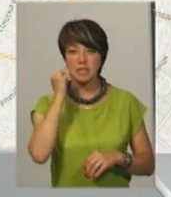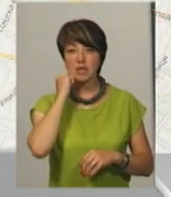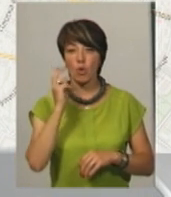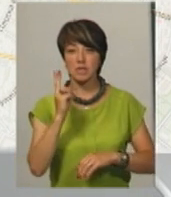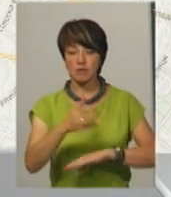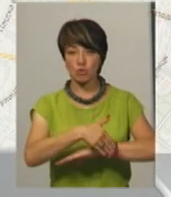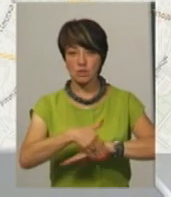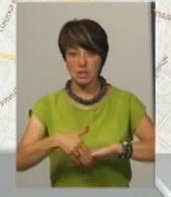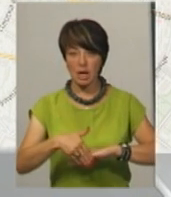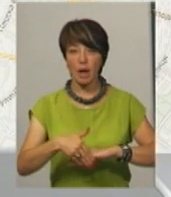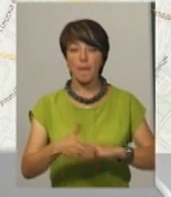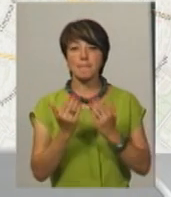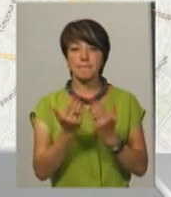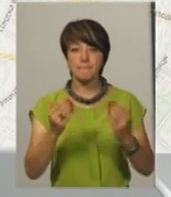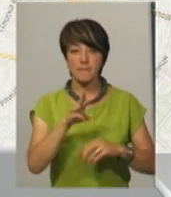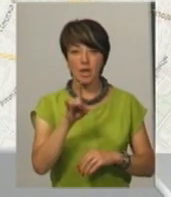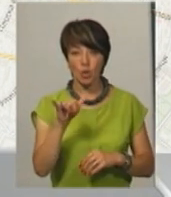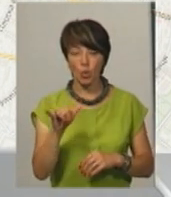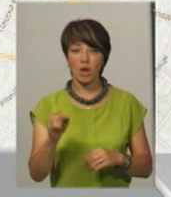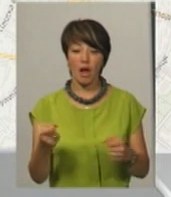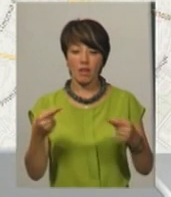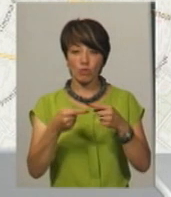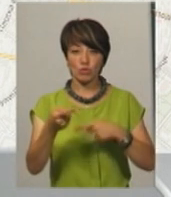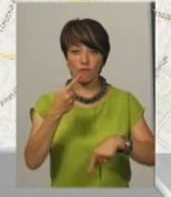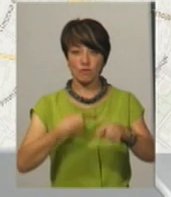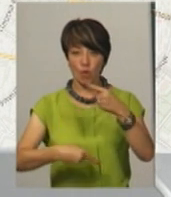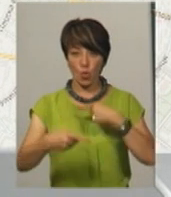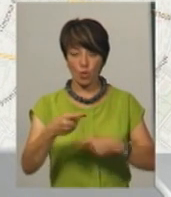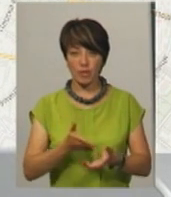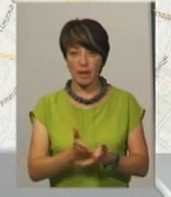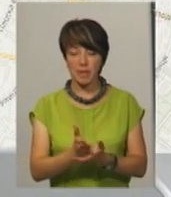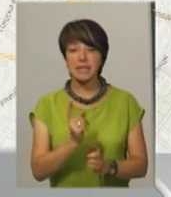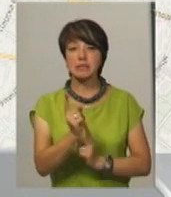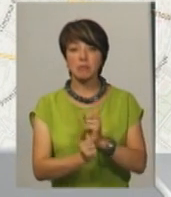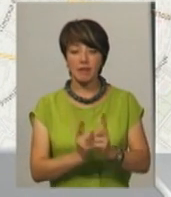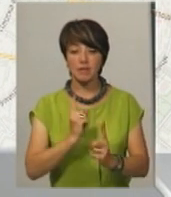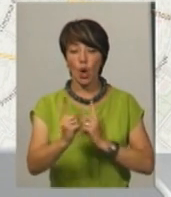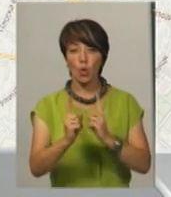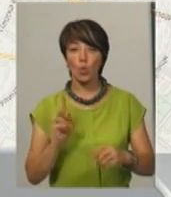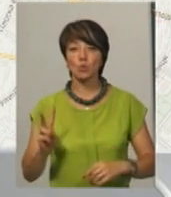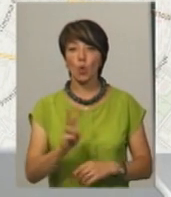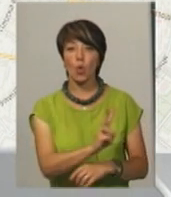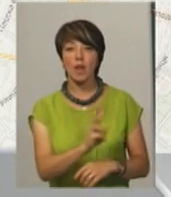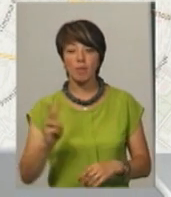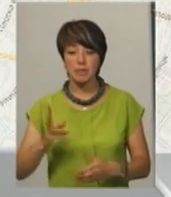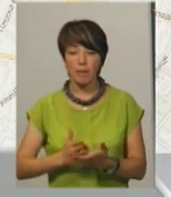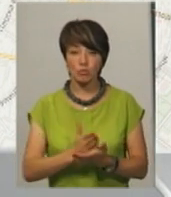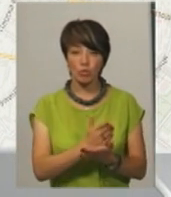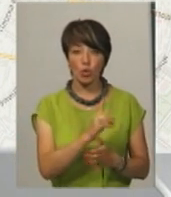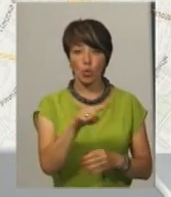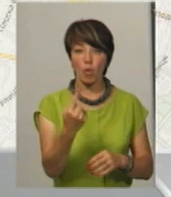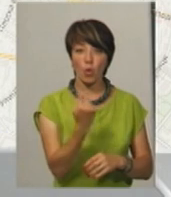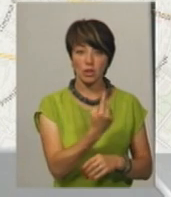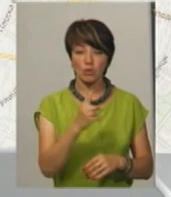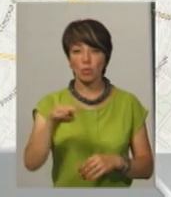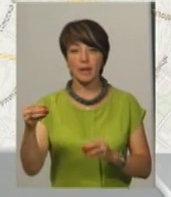Старокостянтинівське шосе, проспект Миру та аналогічно у зворотньому напрямку. Змінився і рух тролейбусів, що курсуватимуть за маршрутами номер 1